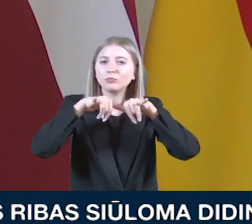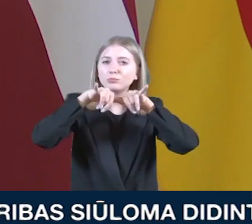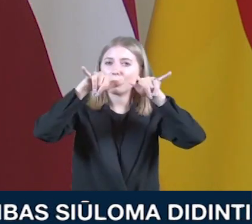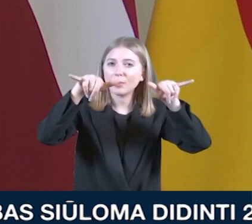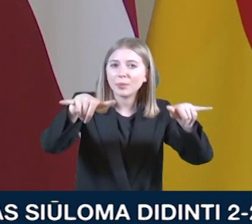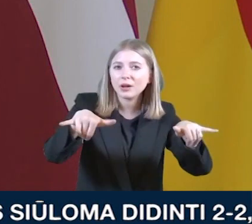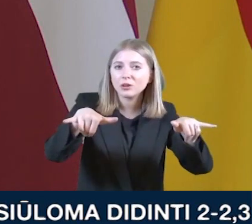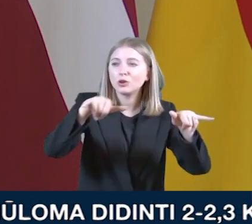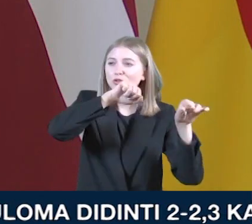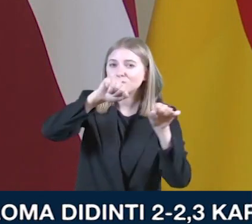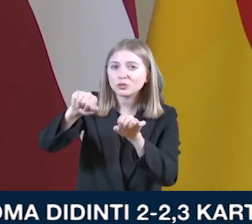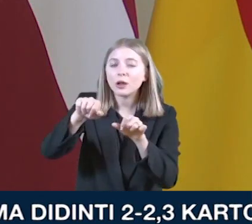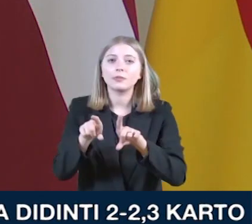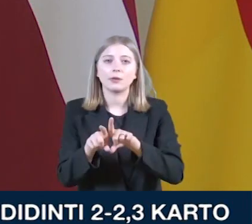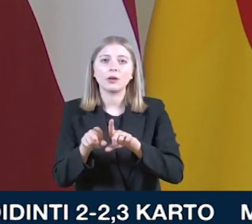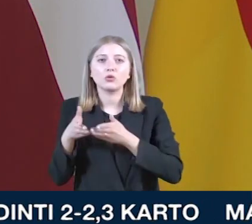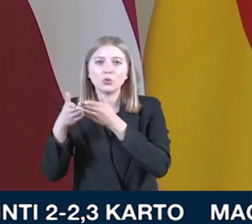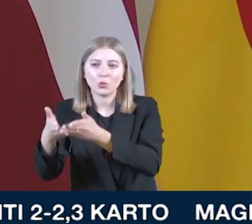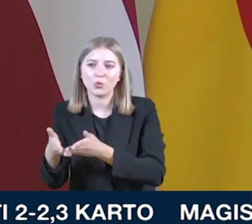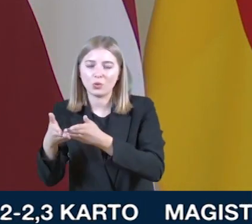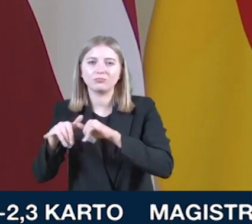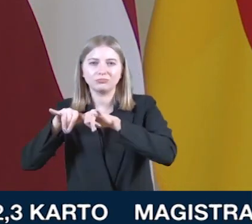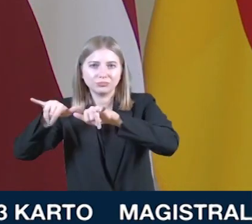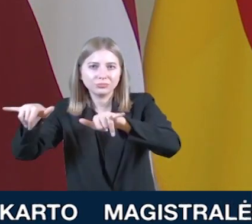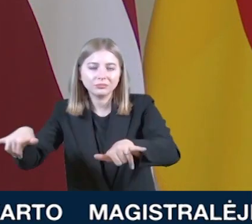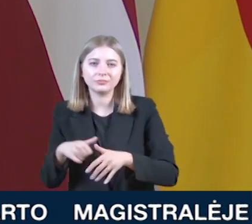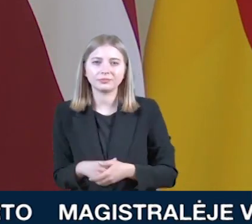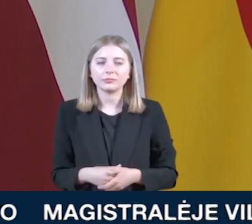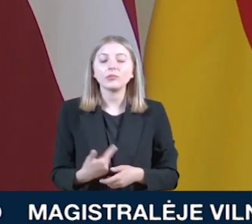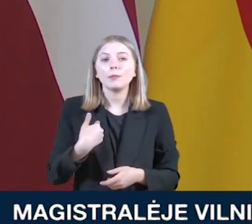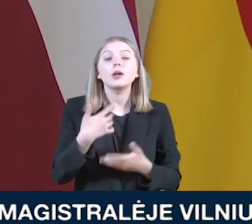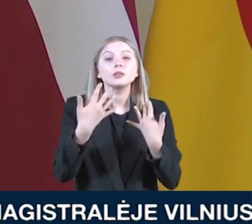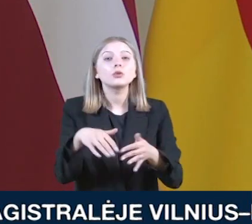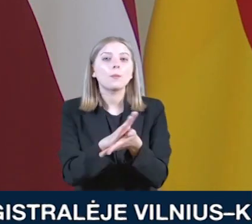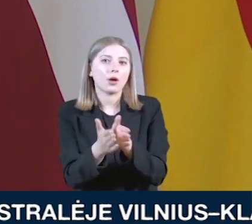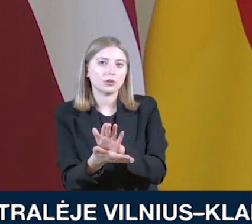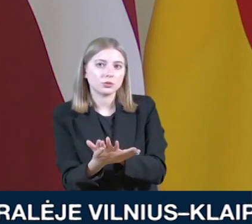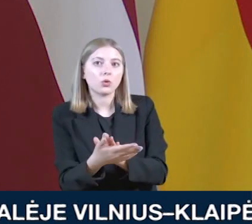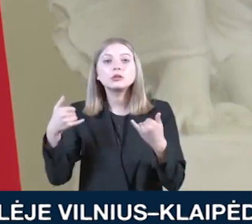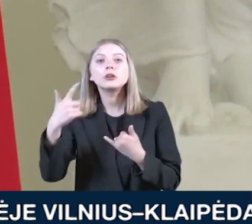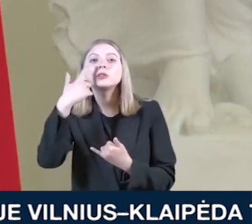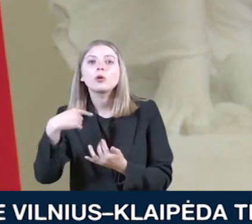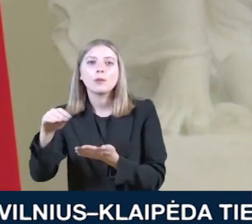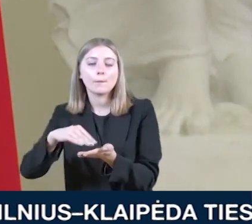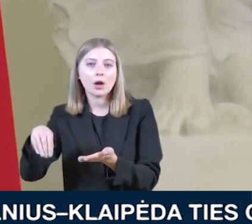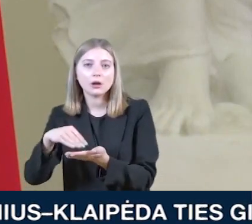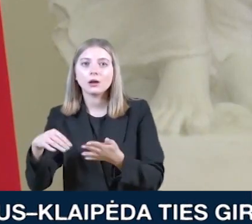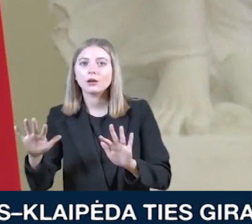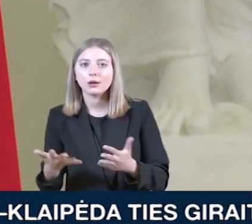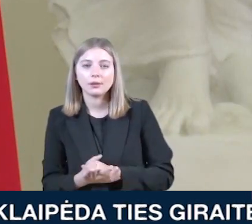Lietuva yra pasirengusi priimti daugiau sąjungininkų pajėgų ir užtikrinti visą reikiamą infrastruktūrą.